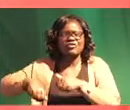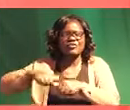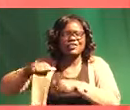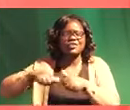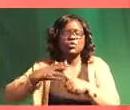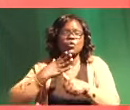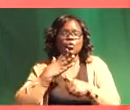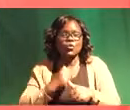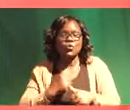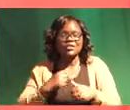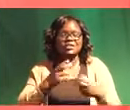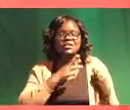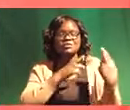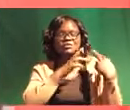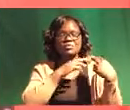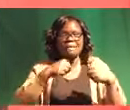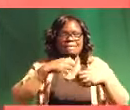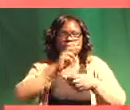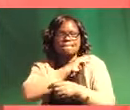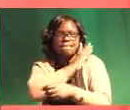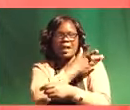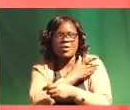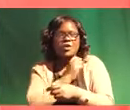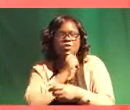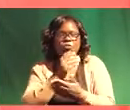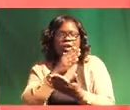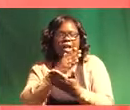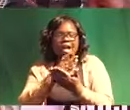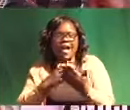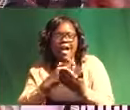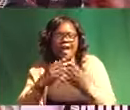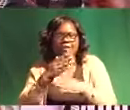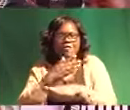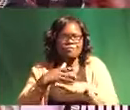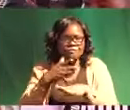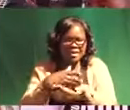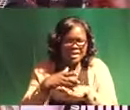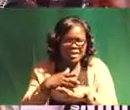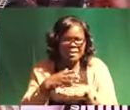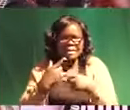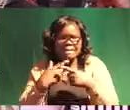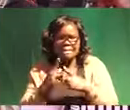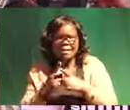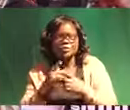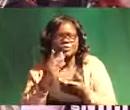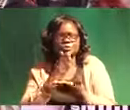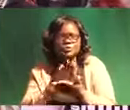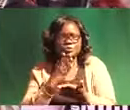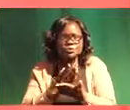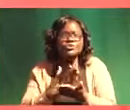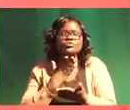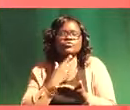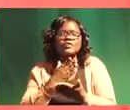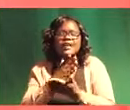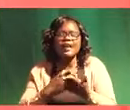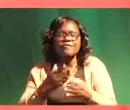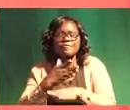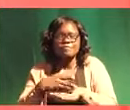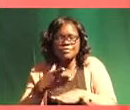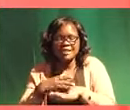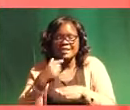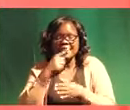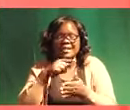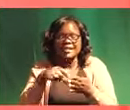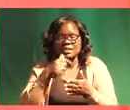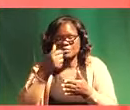anataka yeye mamlaka, wanasema hataki nusu mkate. Lakini kweli ni nusu mkate. Na kwa nini mimi nasema